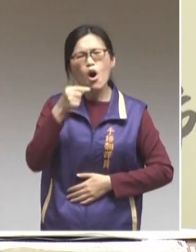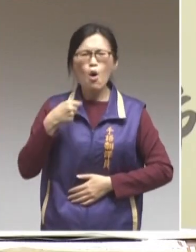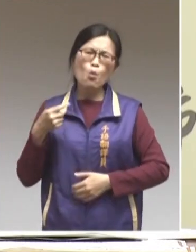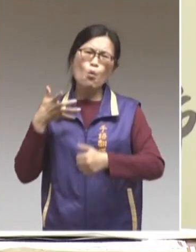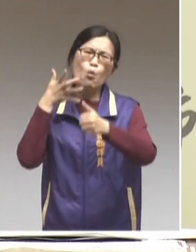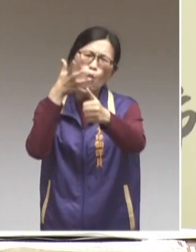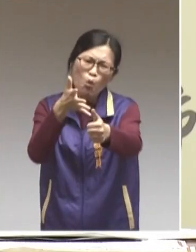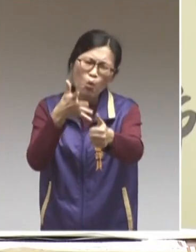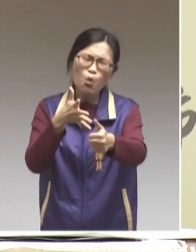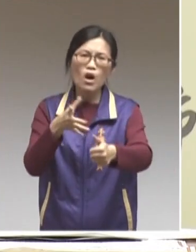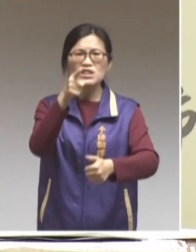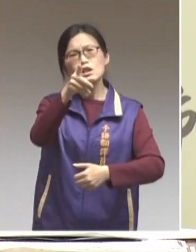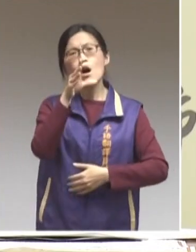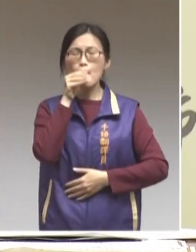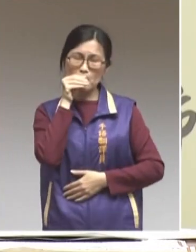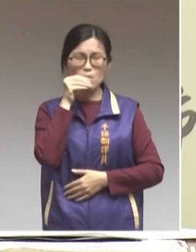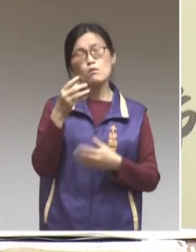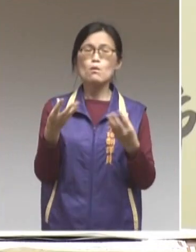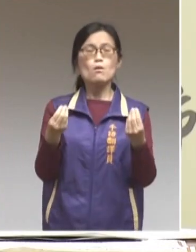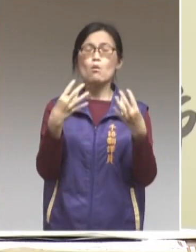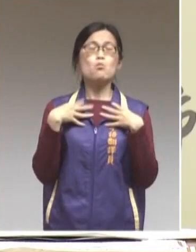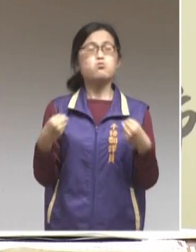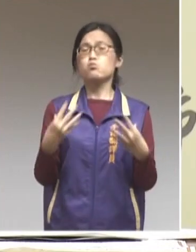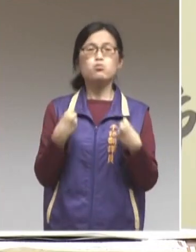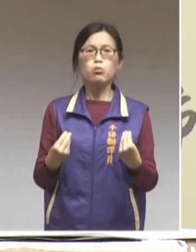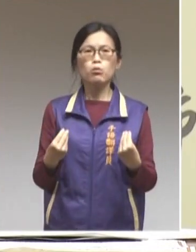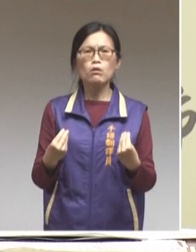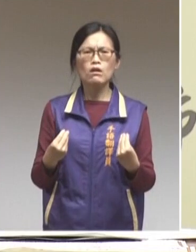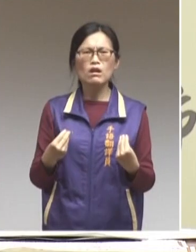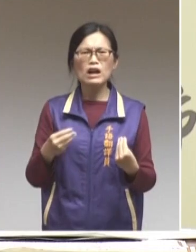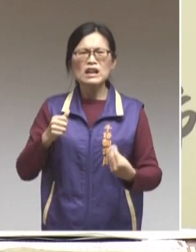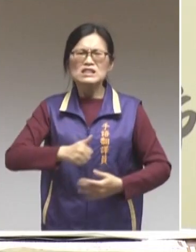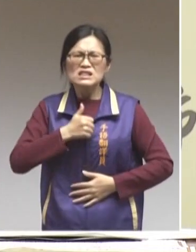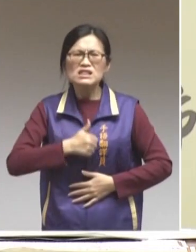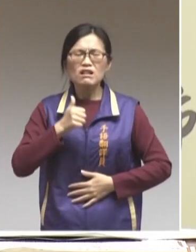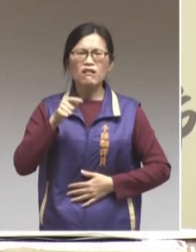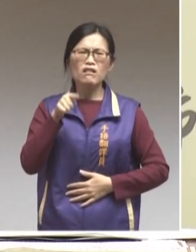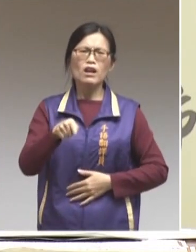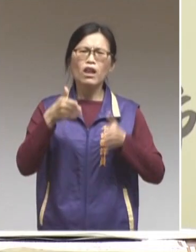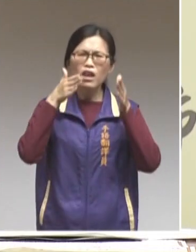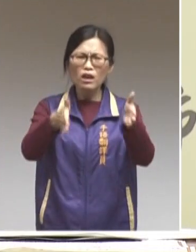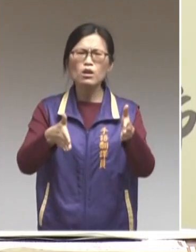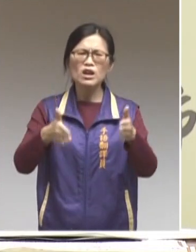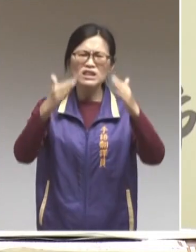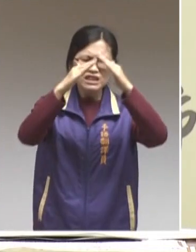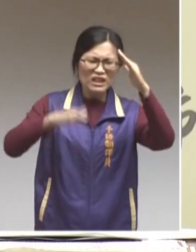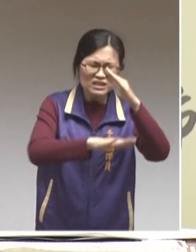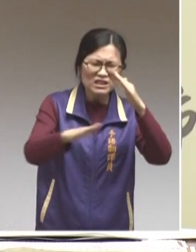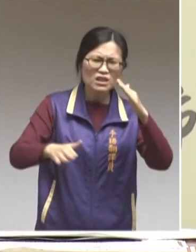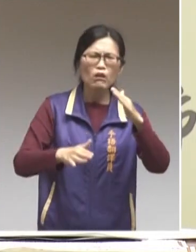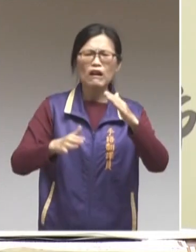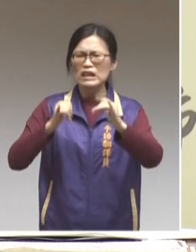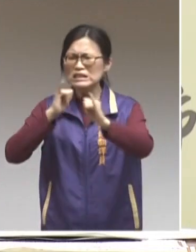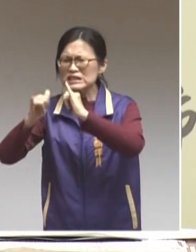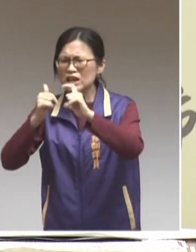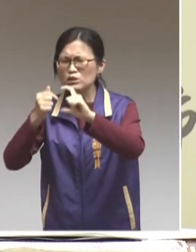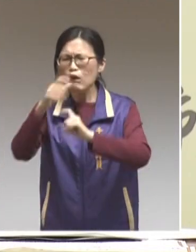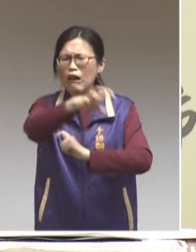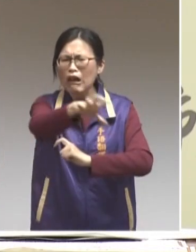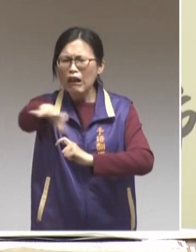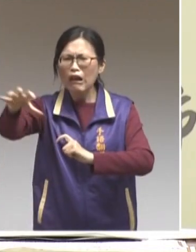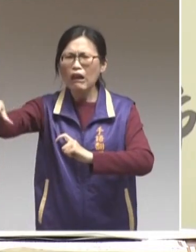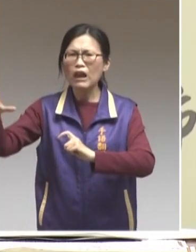哈、哦，你个讲无哈，其实这个对于家庭或者是社区来讲，